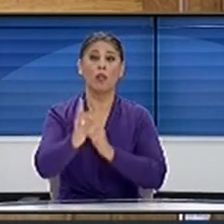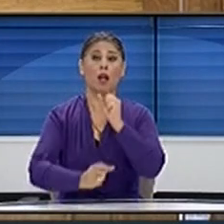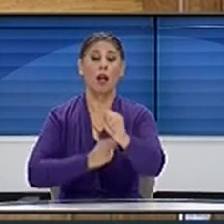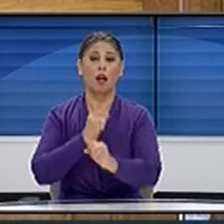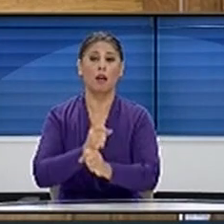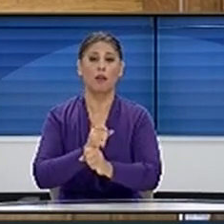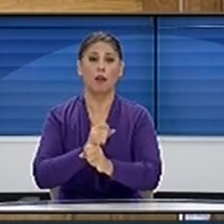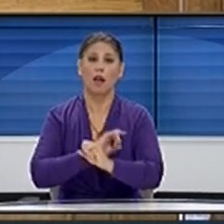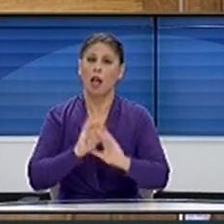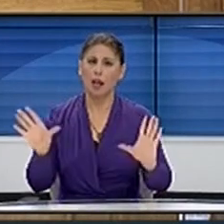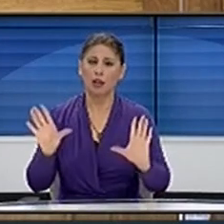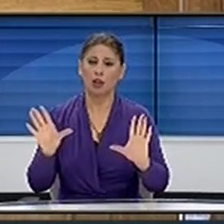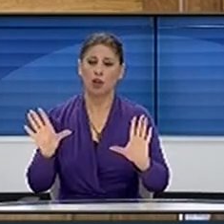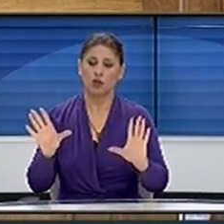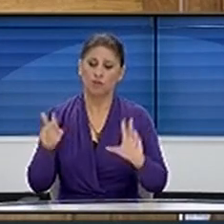εκτός ενισχυμένης εποπτείας.